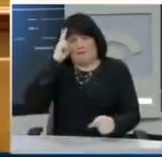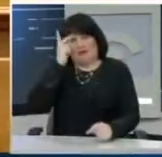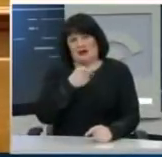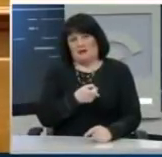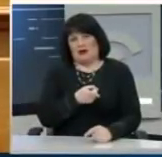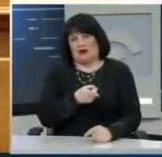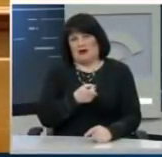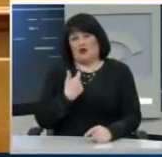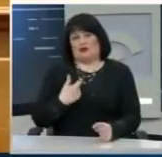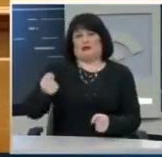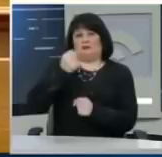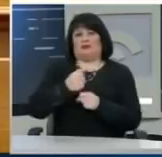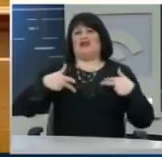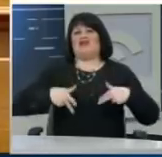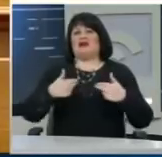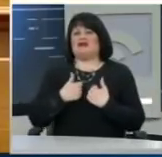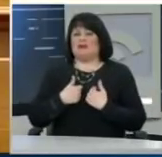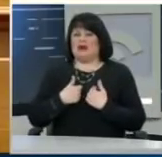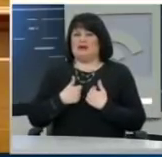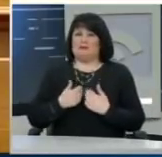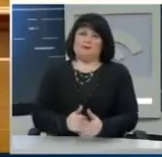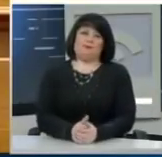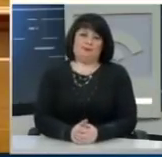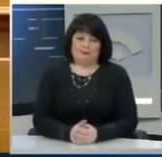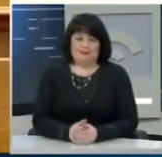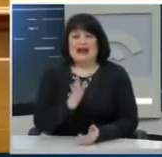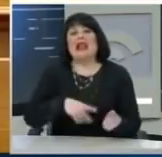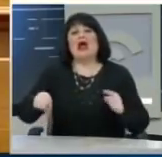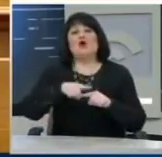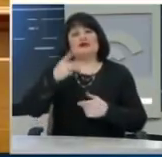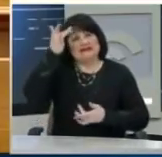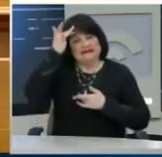όταν αναλάβαμε εμείς. Στη συνείδηση του ελληνικού λαού,